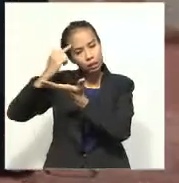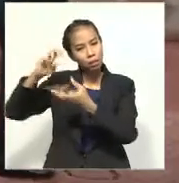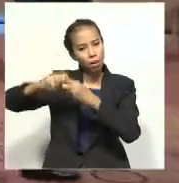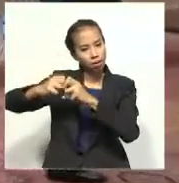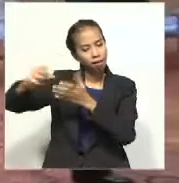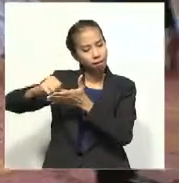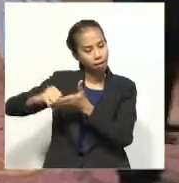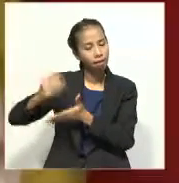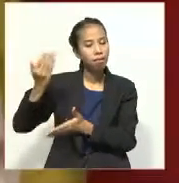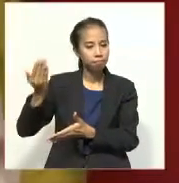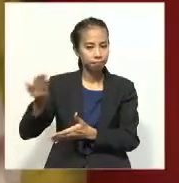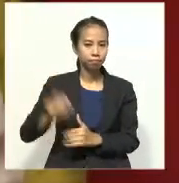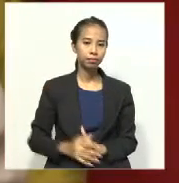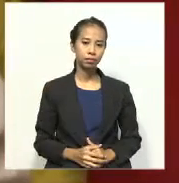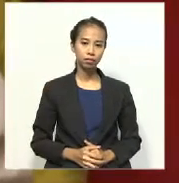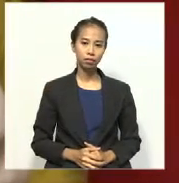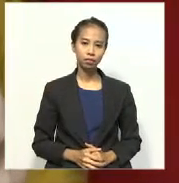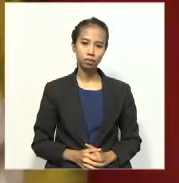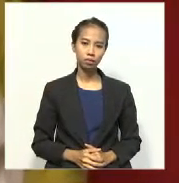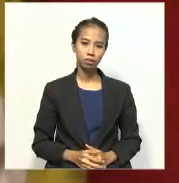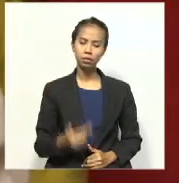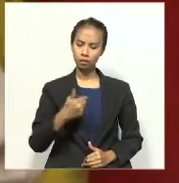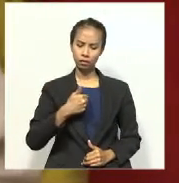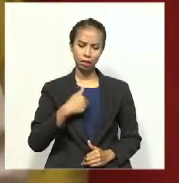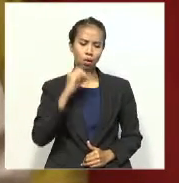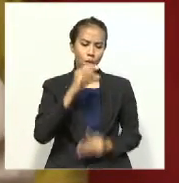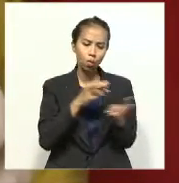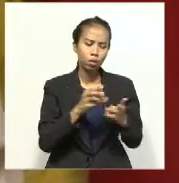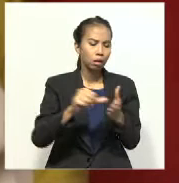ไขต่อไปค่ะ ไม่ต้องให้แนวทาง